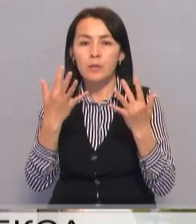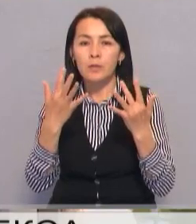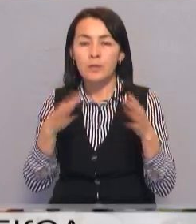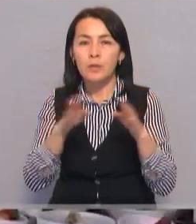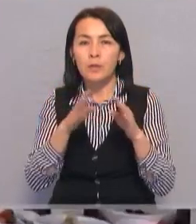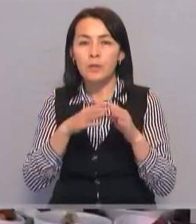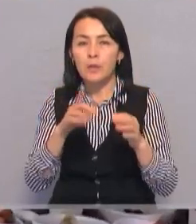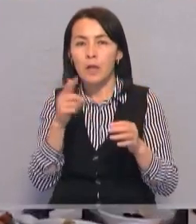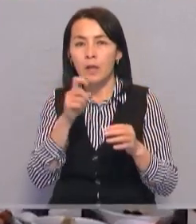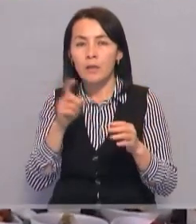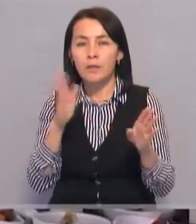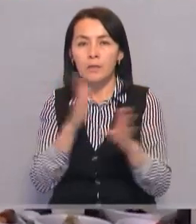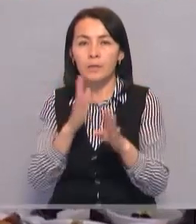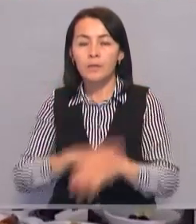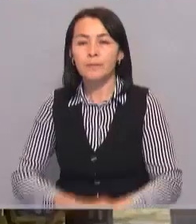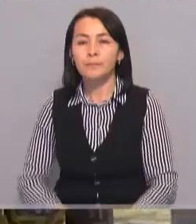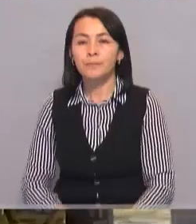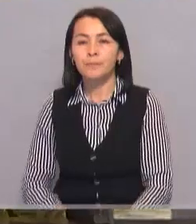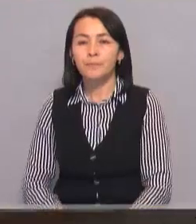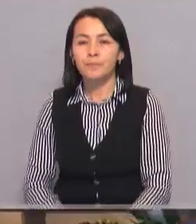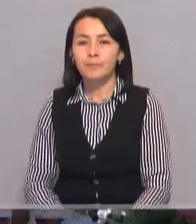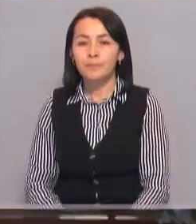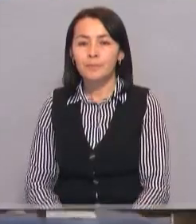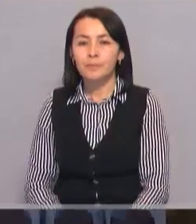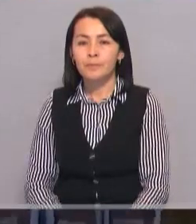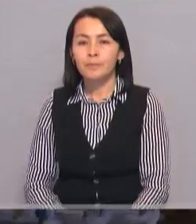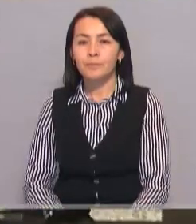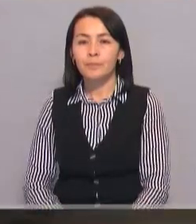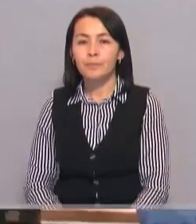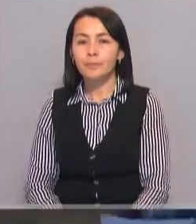углекислого газа в атмосфере. Аружан Жиренбаева, Сулбек Мансурхан. Новости.